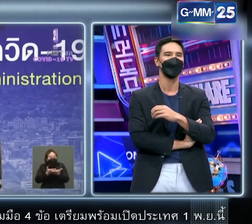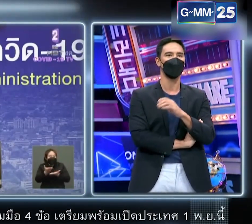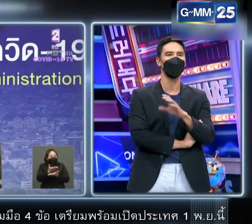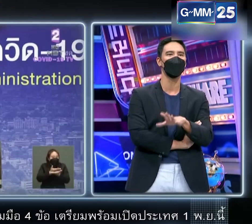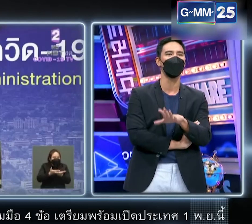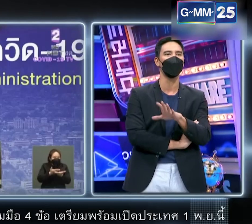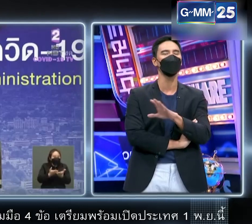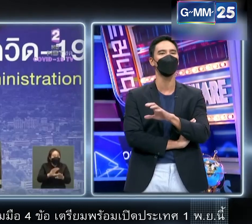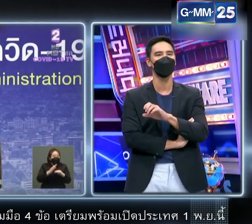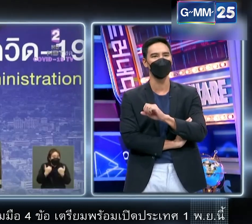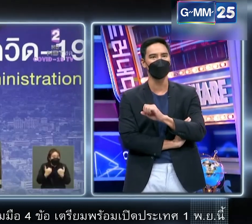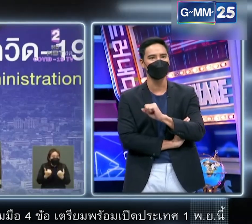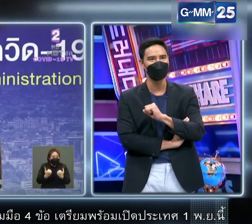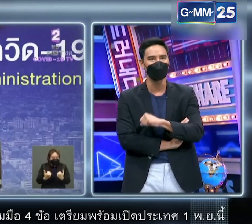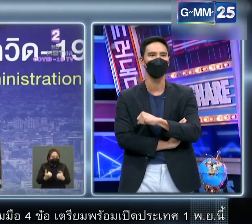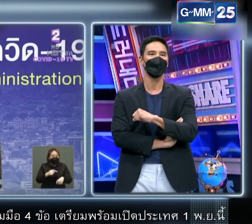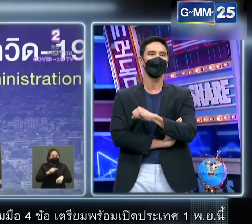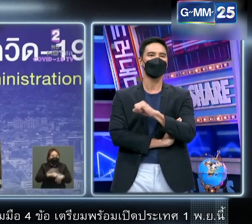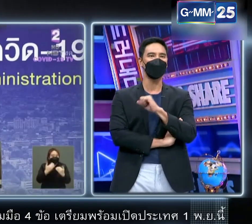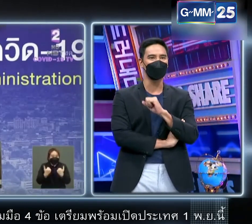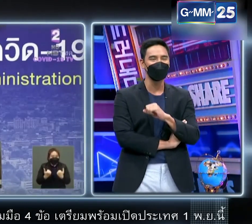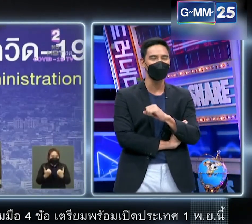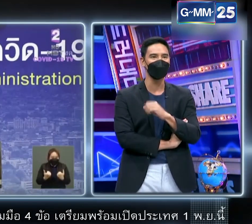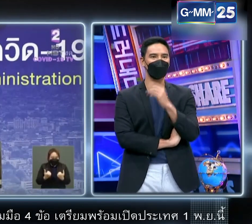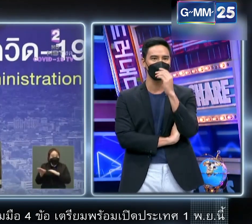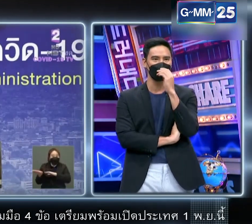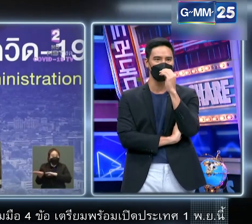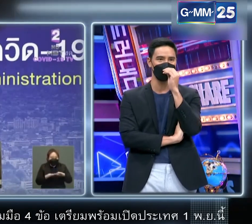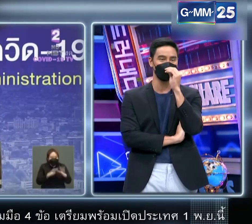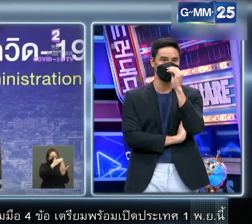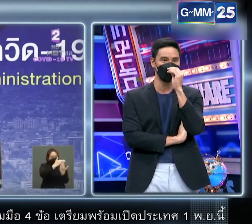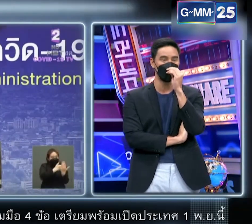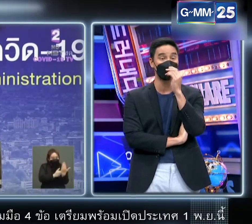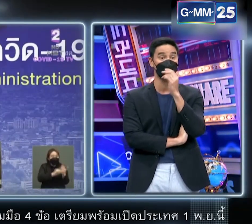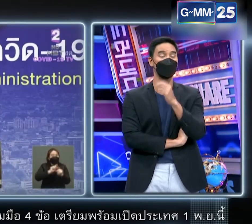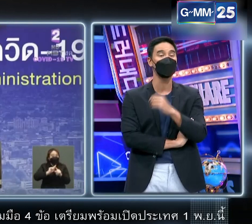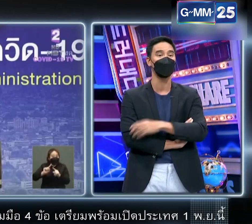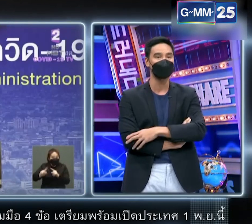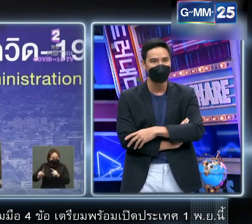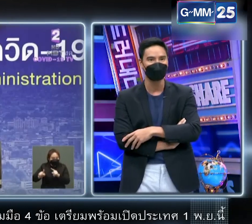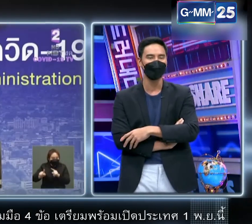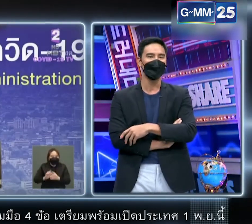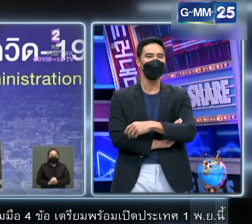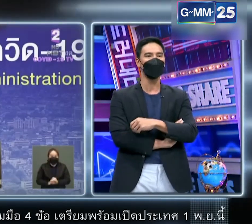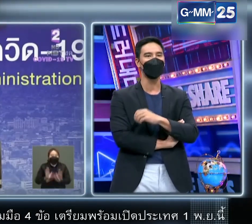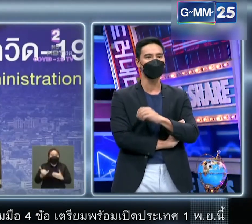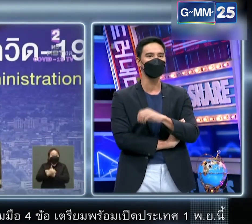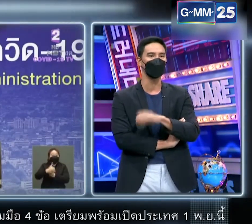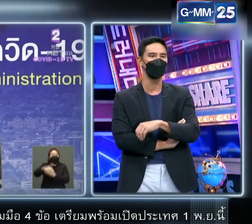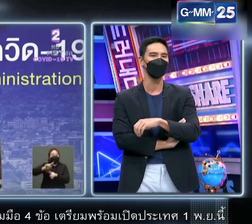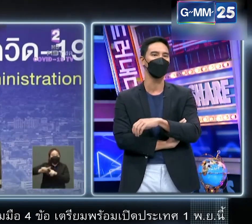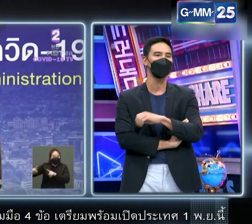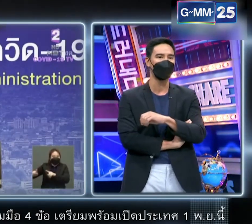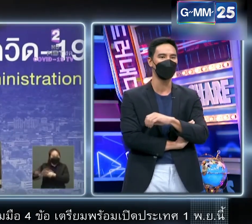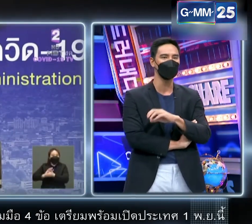นประมาณว่าขอให้ดูแลตัวเองกันดีการเปิดประเทศนั้นเนี่ยคงไม่ใช่ว่าจะมีนักท่องเที่ยวเข้ามาจำนวนมากในระยะสั้นแล้วก็ฝากถึงก